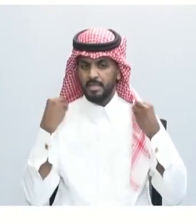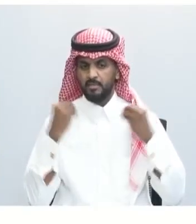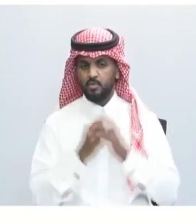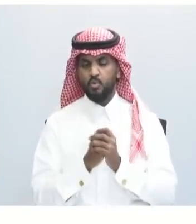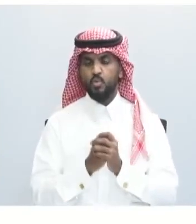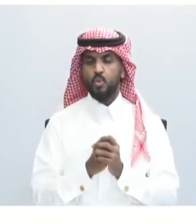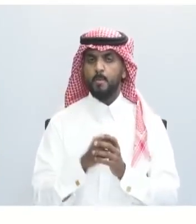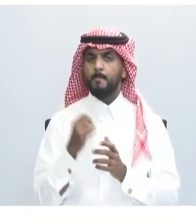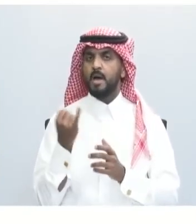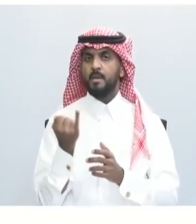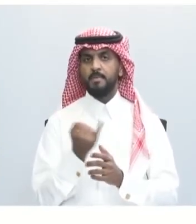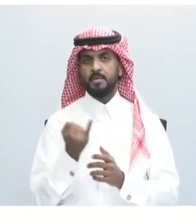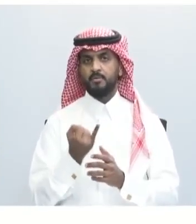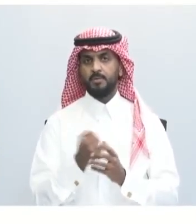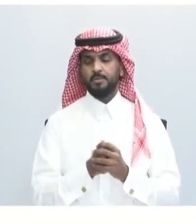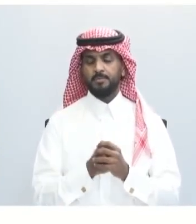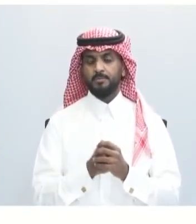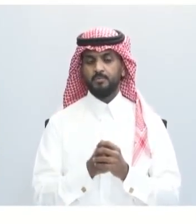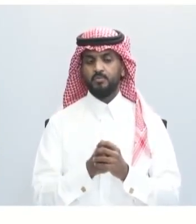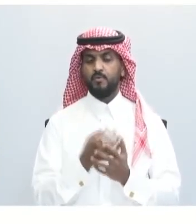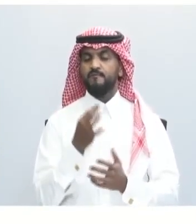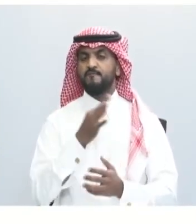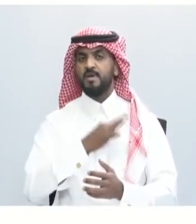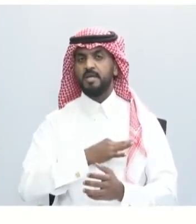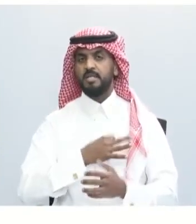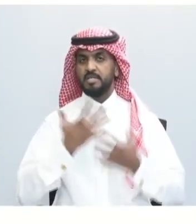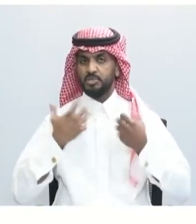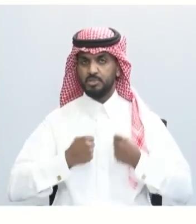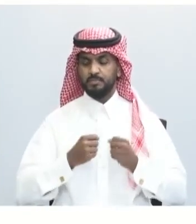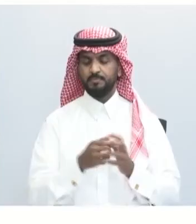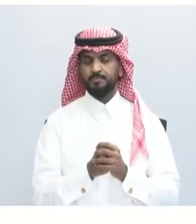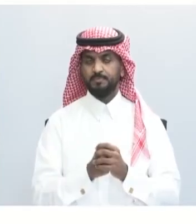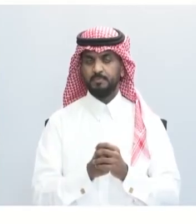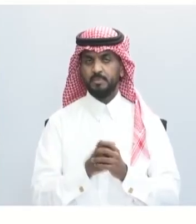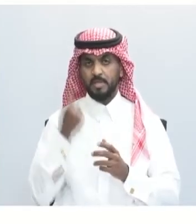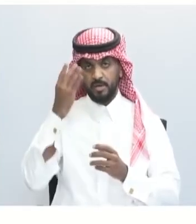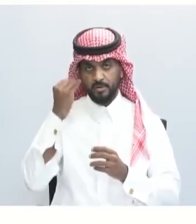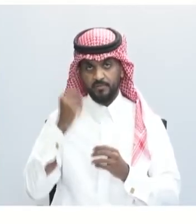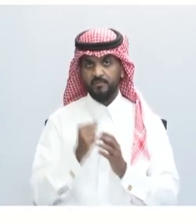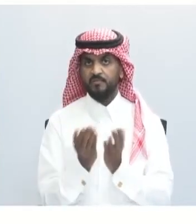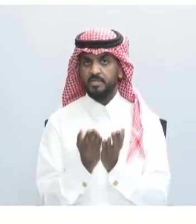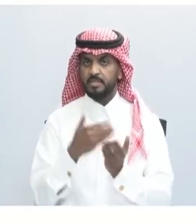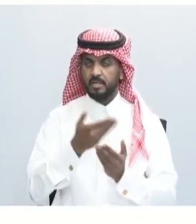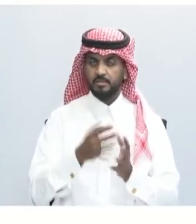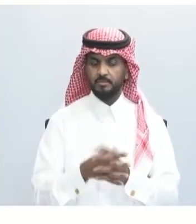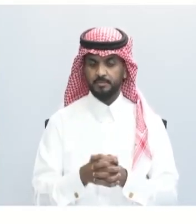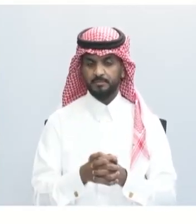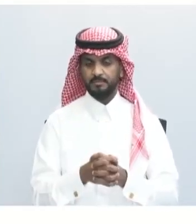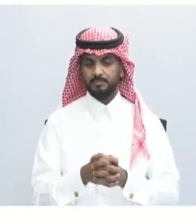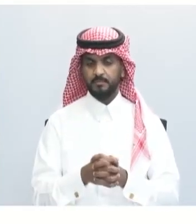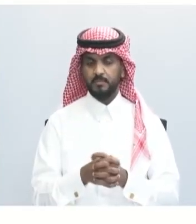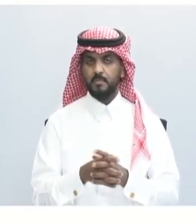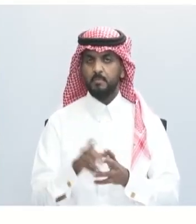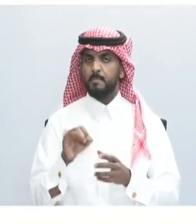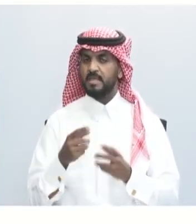اهميتها وفائدتها لصحه الجسم نتعرف عليها في الحصه القادمه ماذا